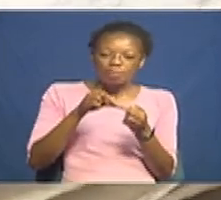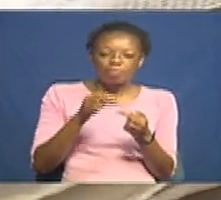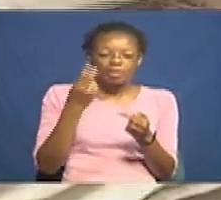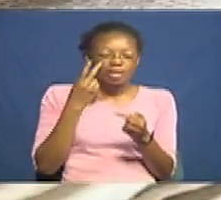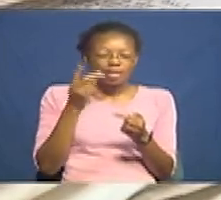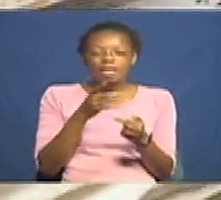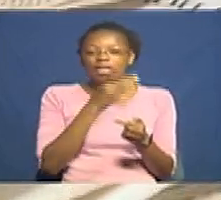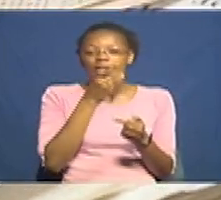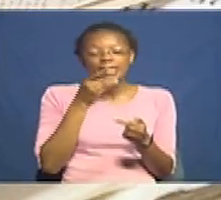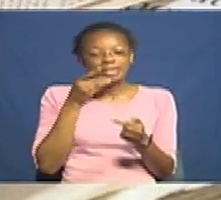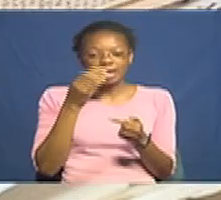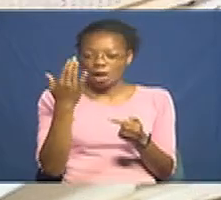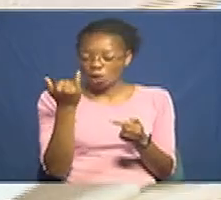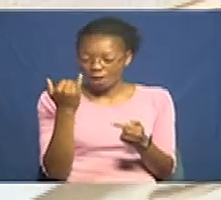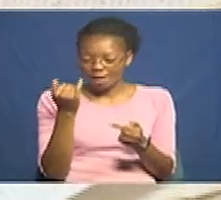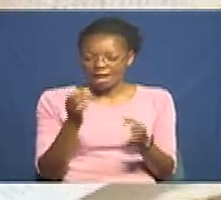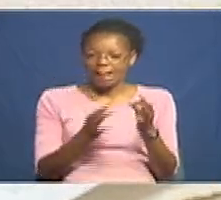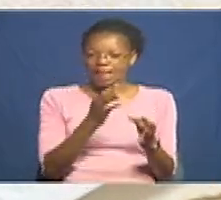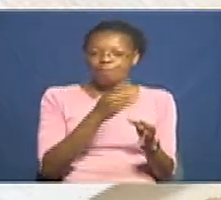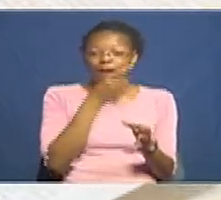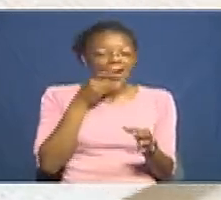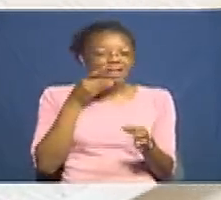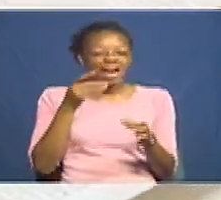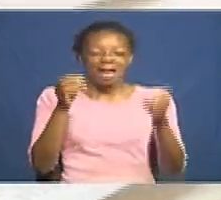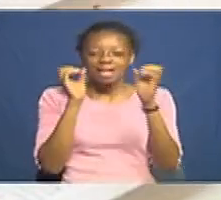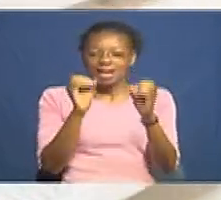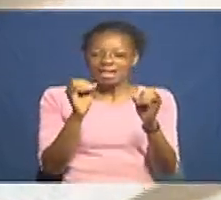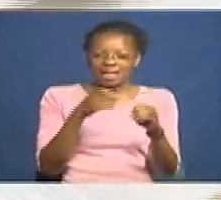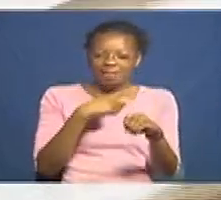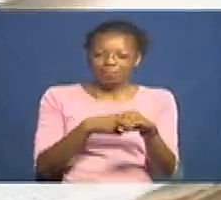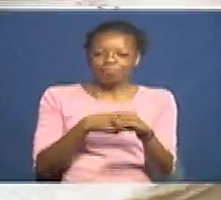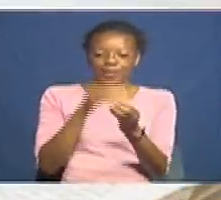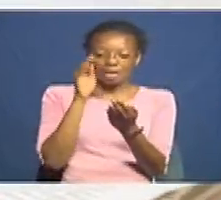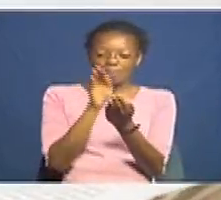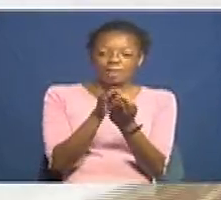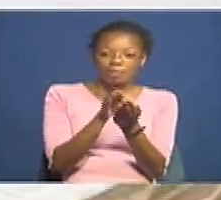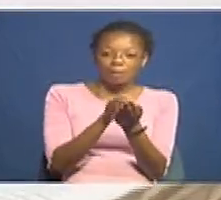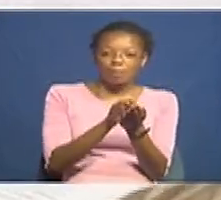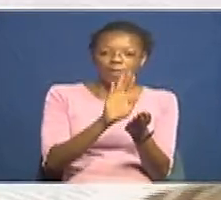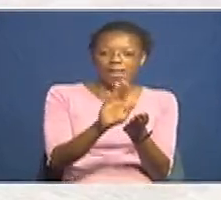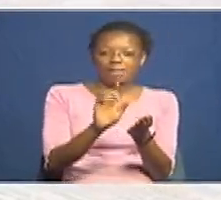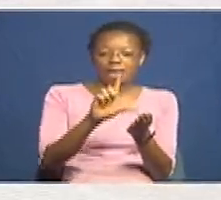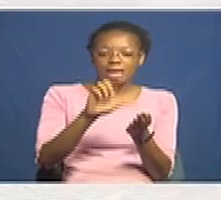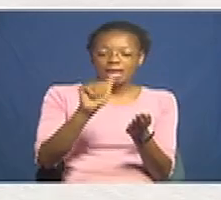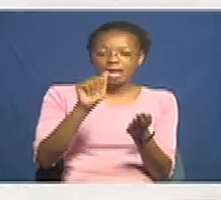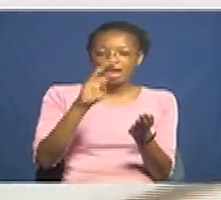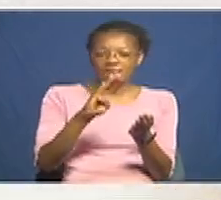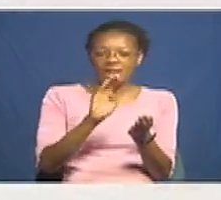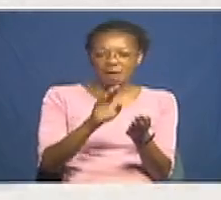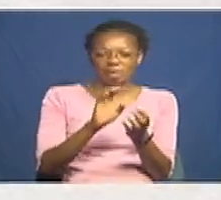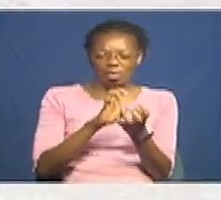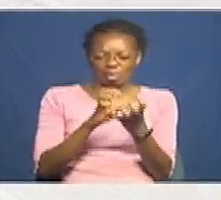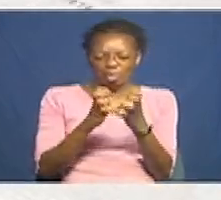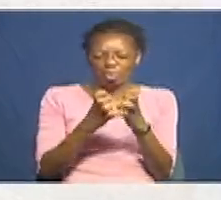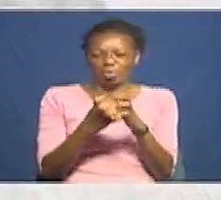lab zitaharibika. Kama haijakauka naweka kando, narudisha tena kwa dryer,